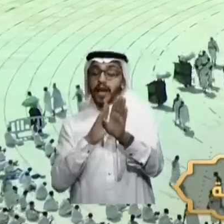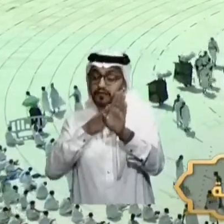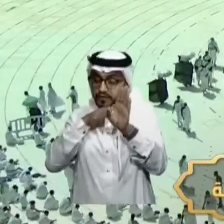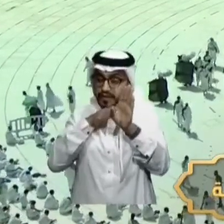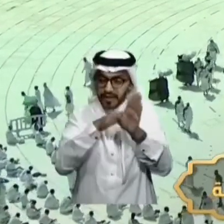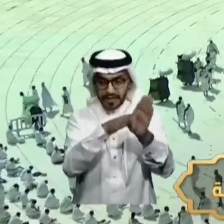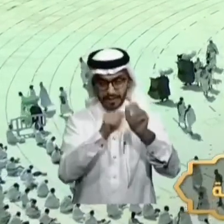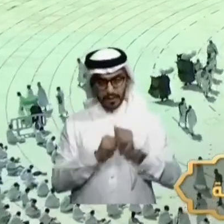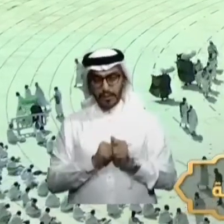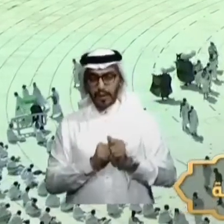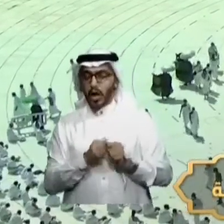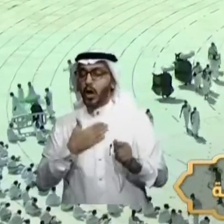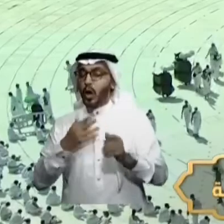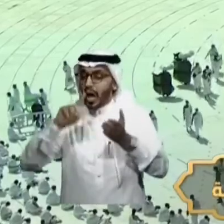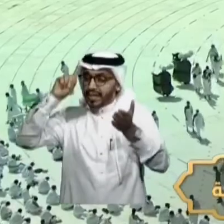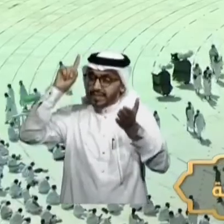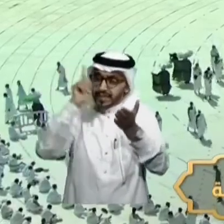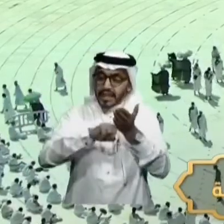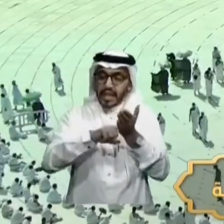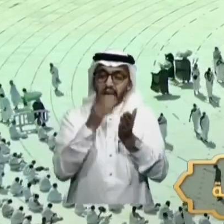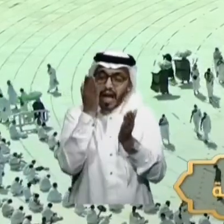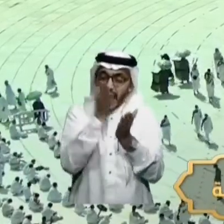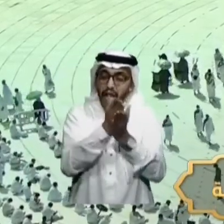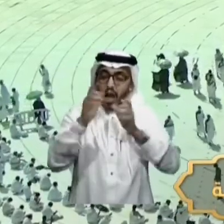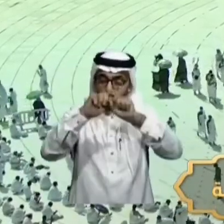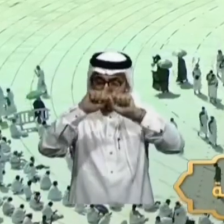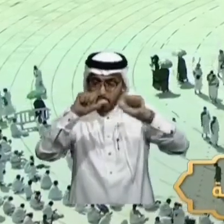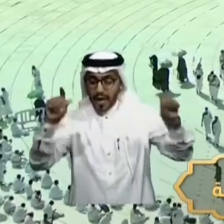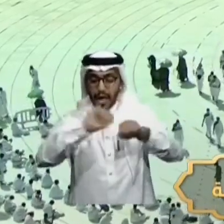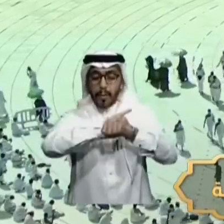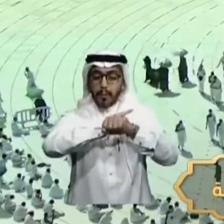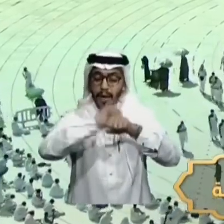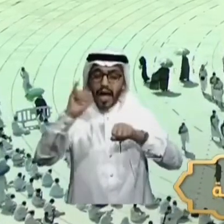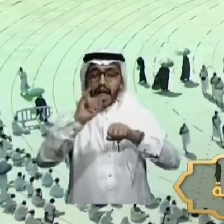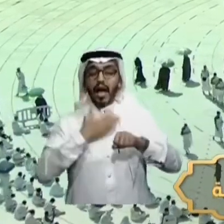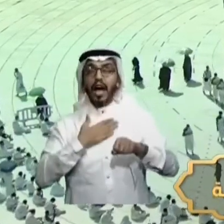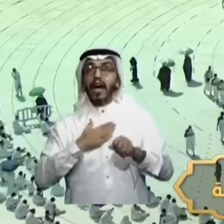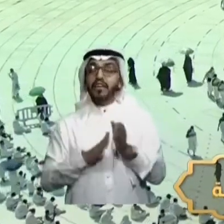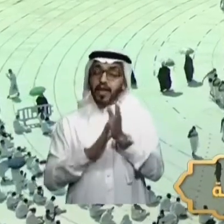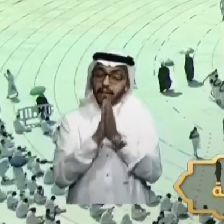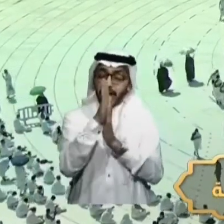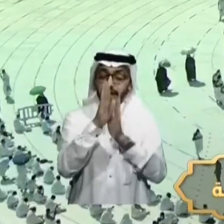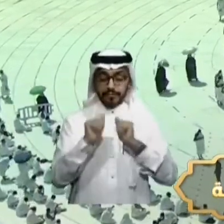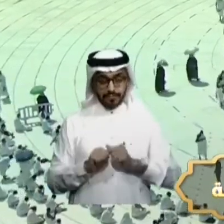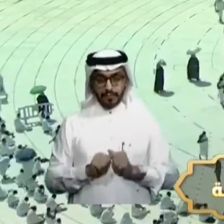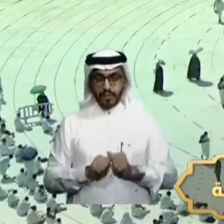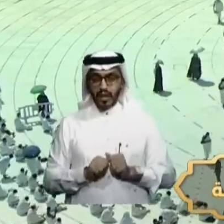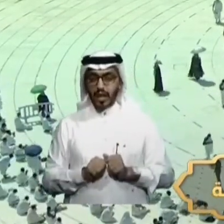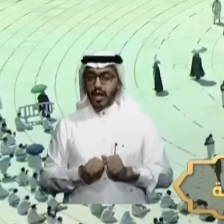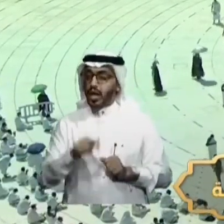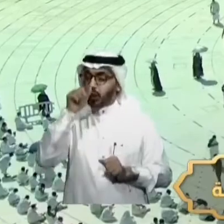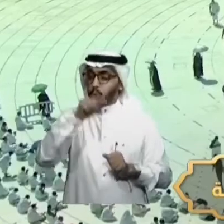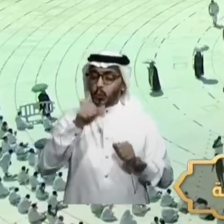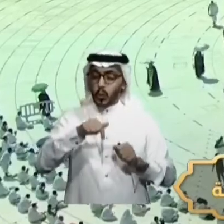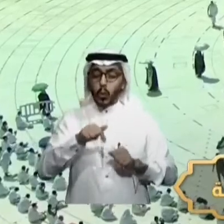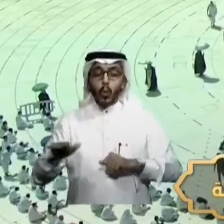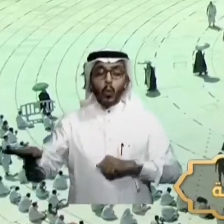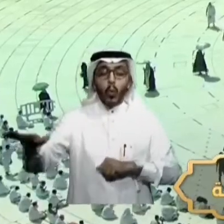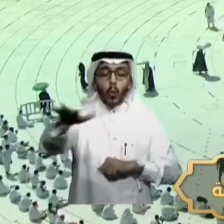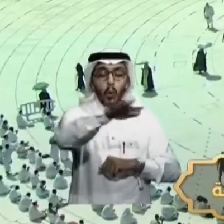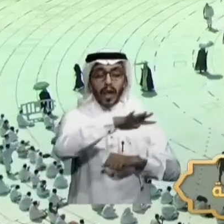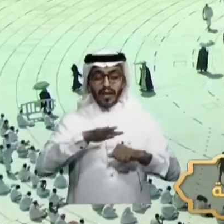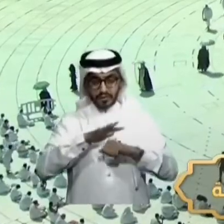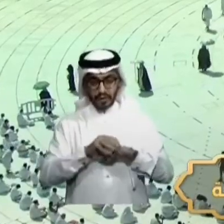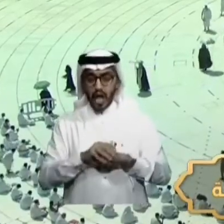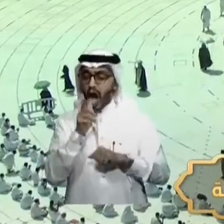الفينان الذي يحقق أسمى المعاني وأقوم المباني. ولقد تجسد ذلك